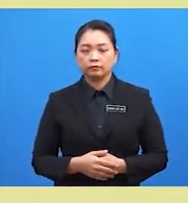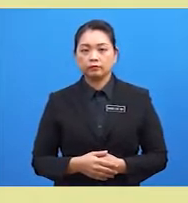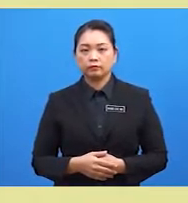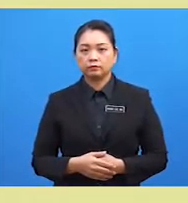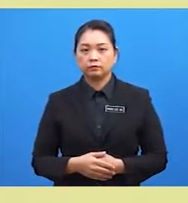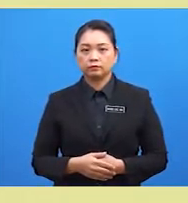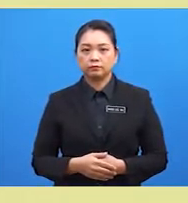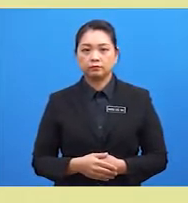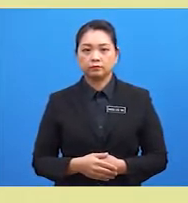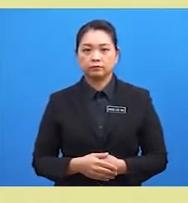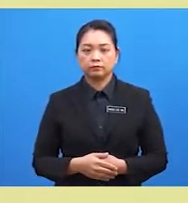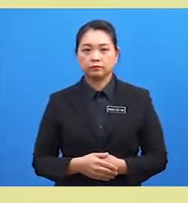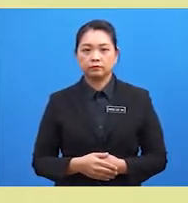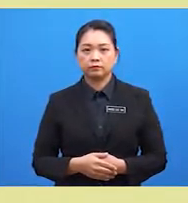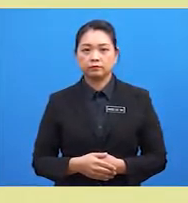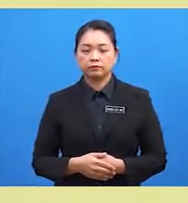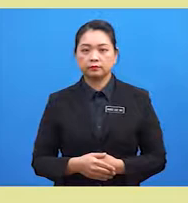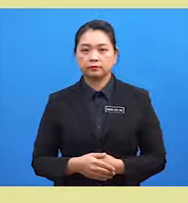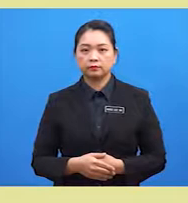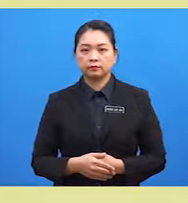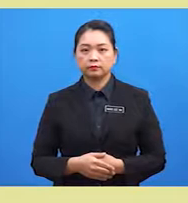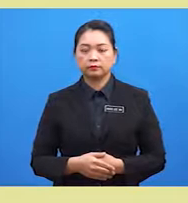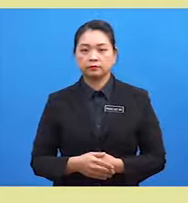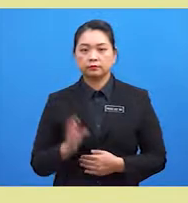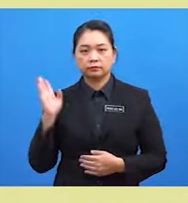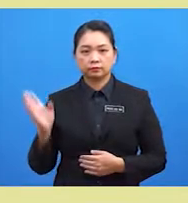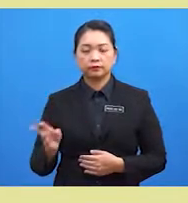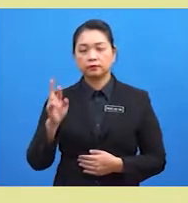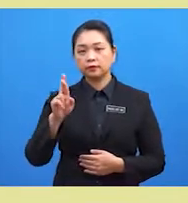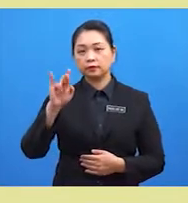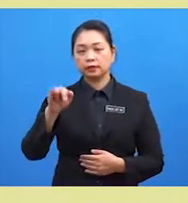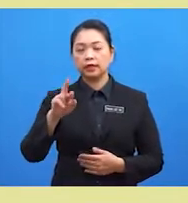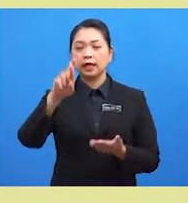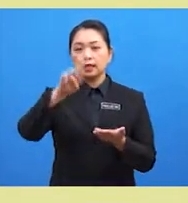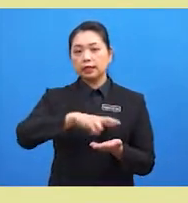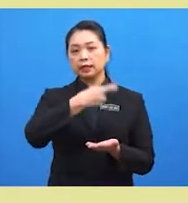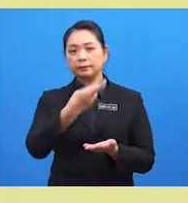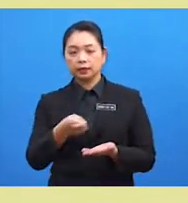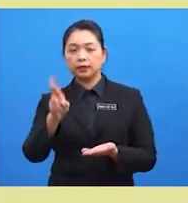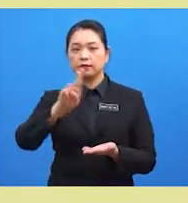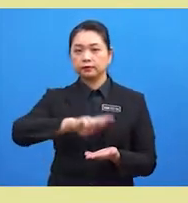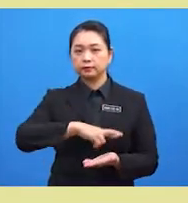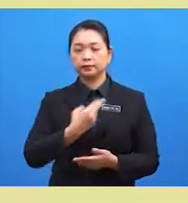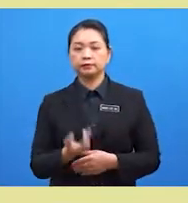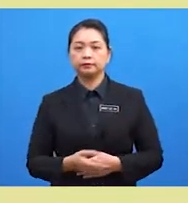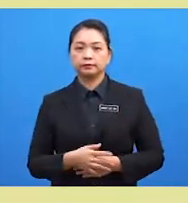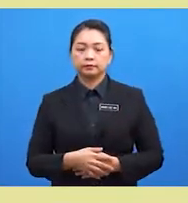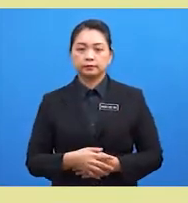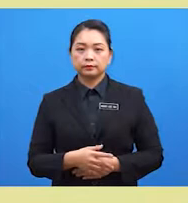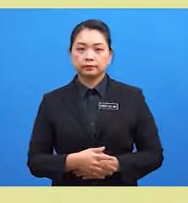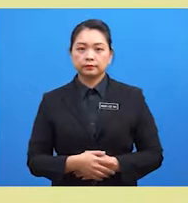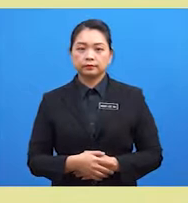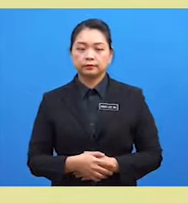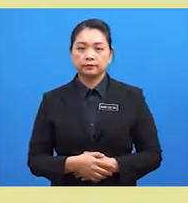yang terakhir, kita lihat berdasarkan akronim RI, iaitu RIMA. RIMA